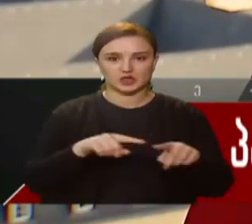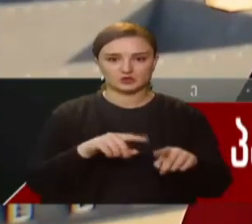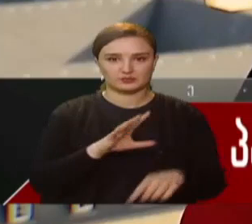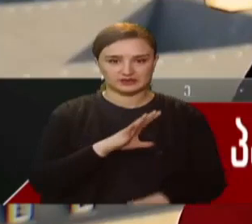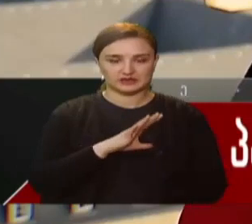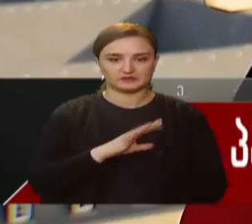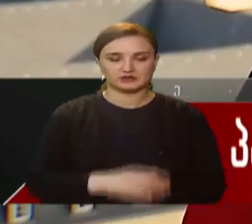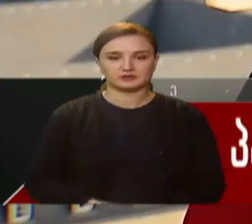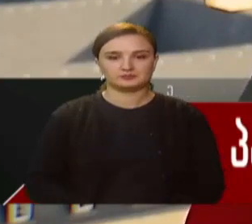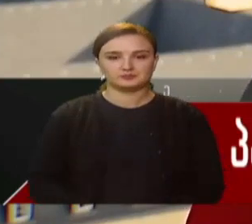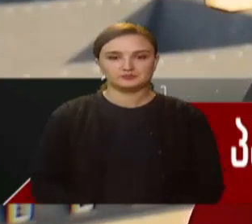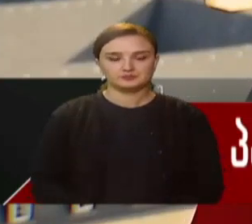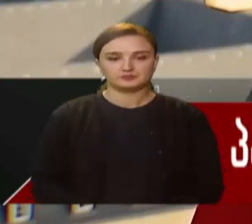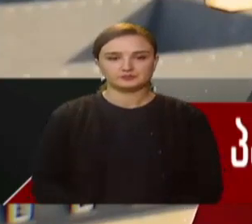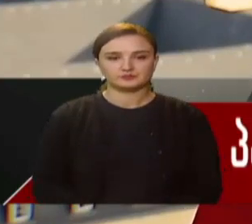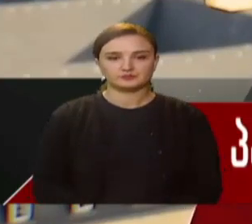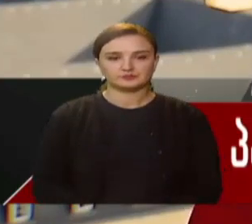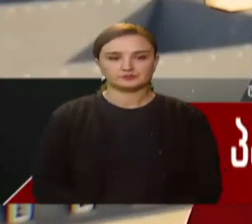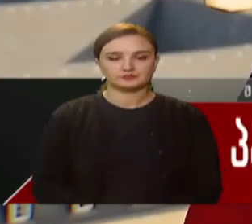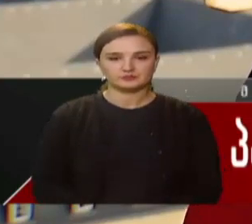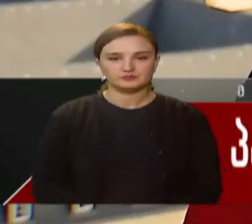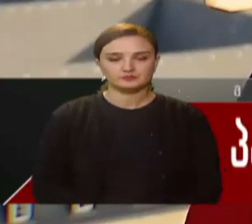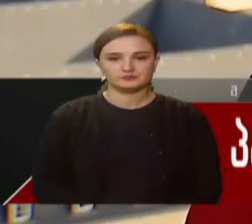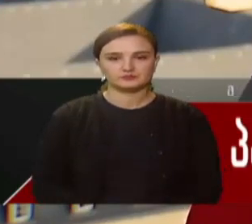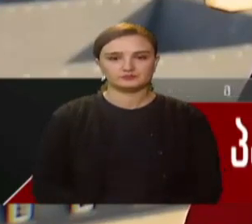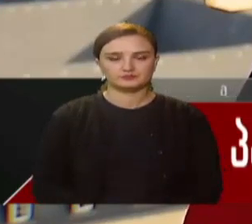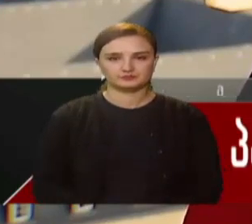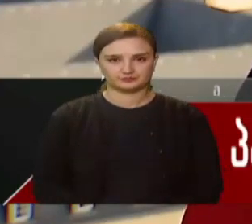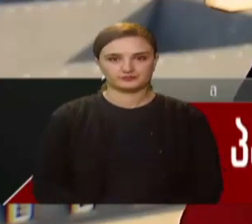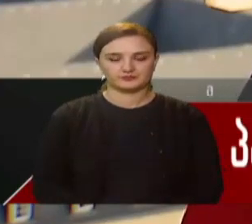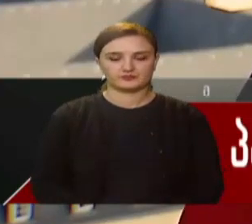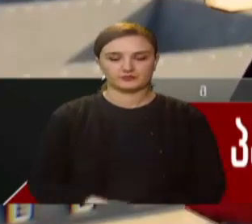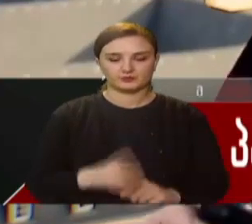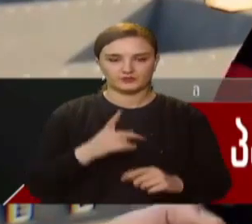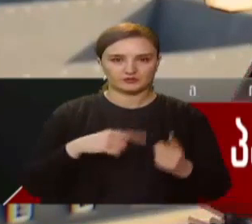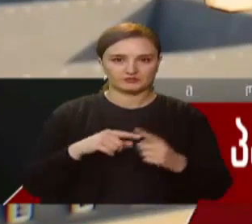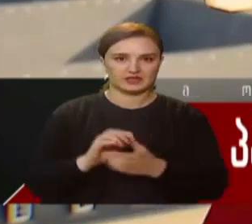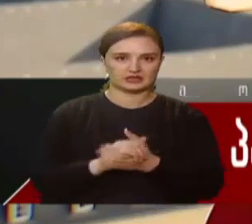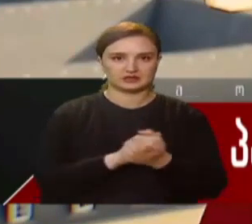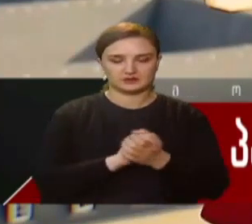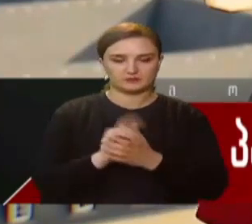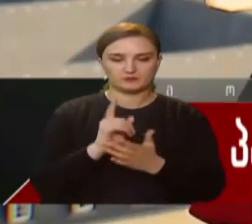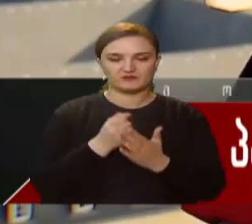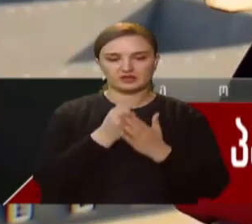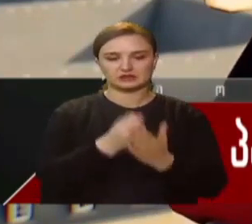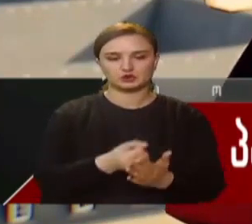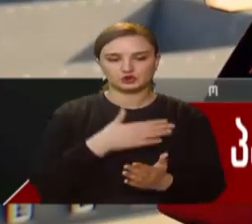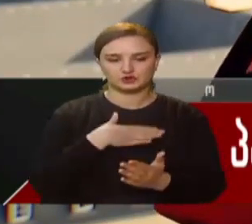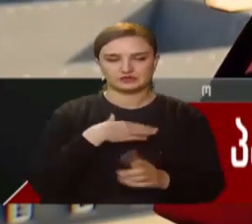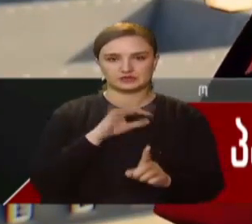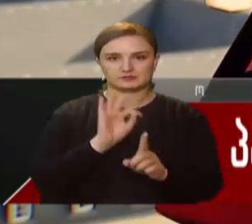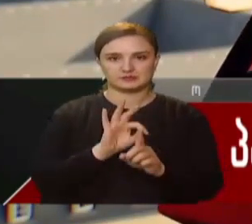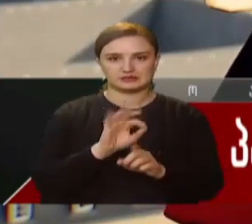იყვნენ იმ მოწოდების სიმაღლეზე, რომელსაც ჰქვია გაერთიანება იმისთვის, რომ ჩვენ მივახციოთ ჩვენს